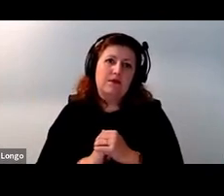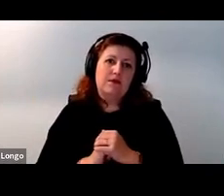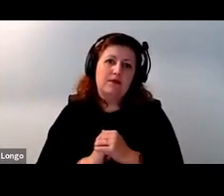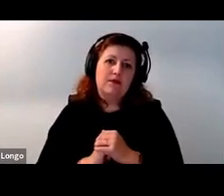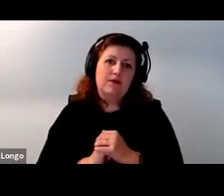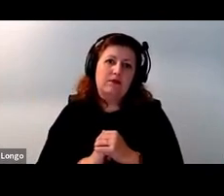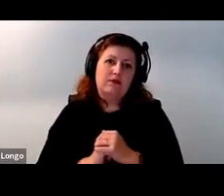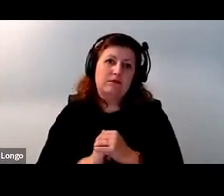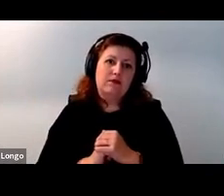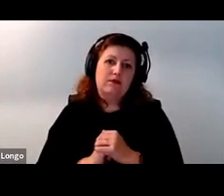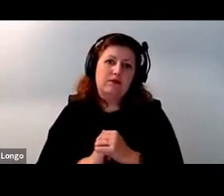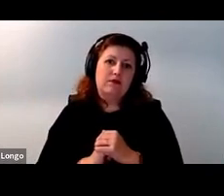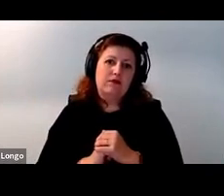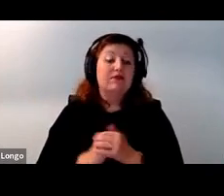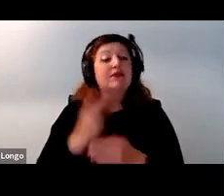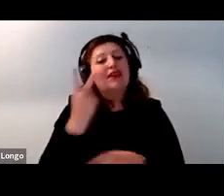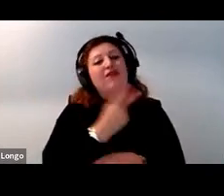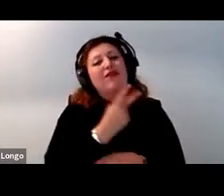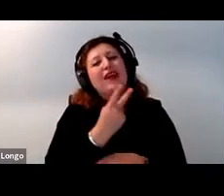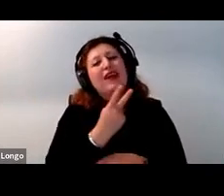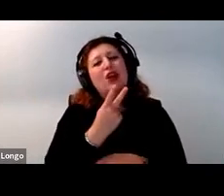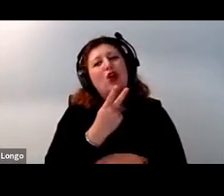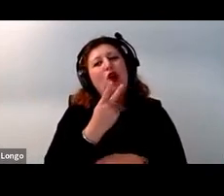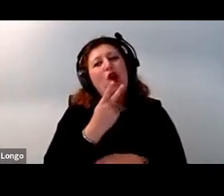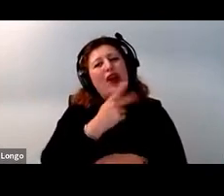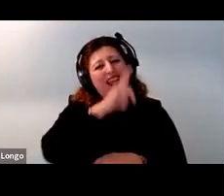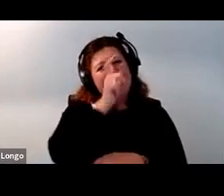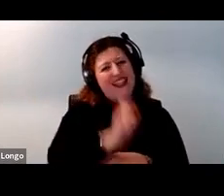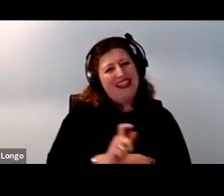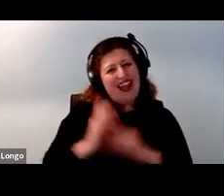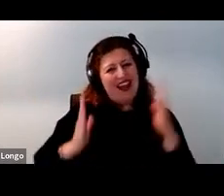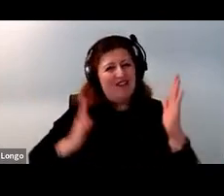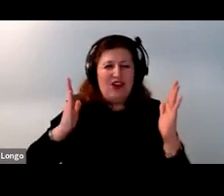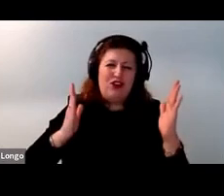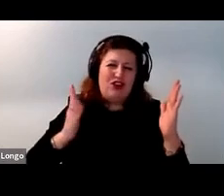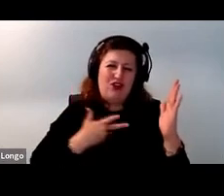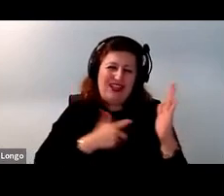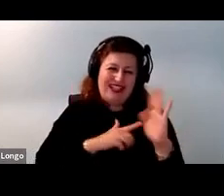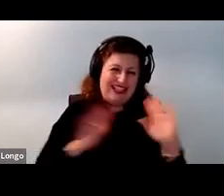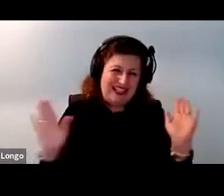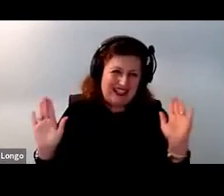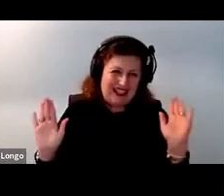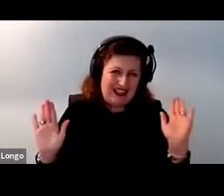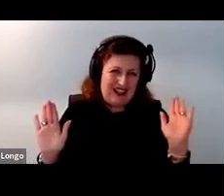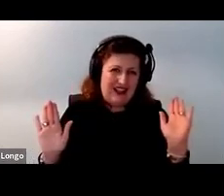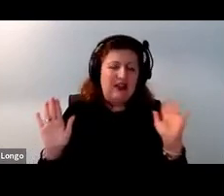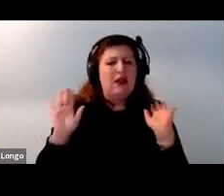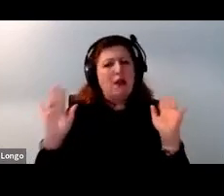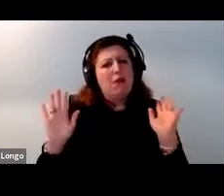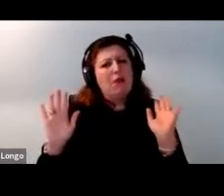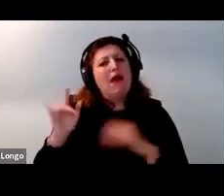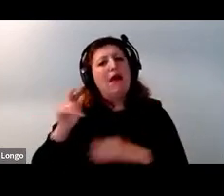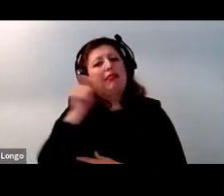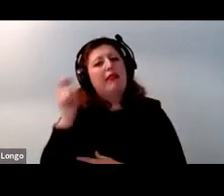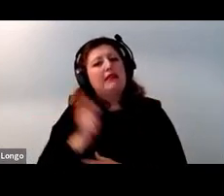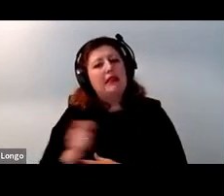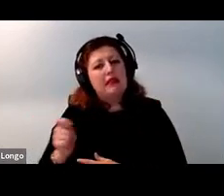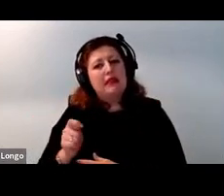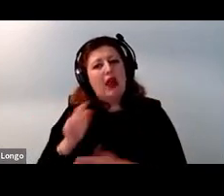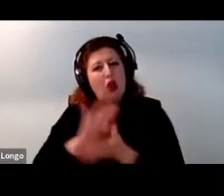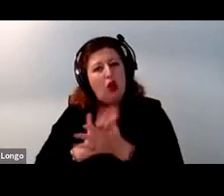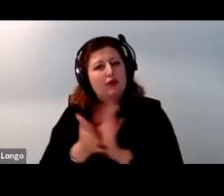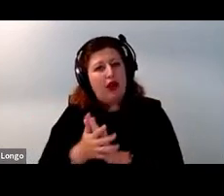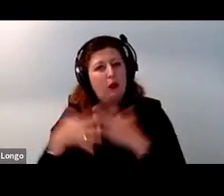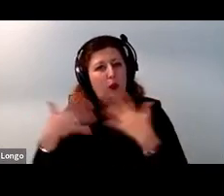sicuramente il rapporto con l'Italia non regge, però per la Tanzania credo siano veramente un contratto molto grande, cioè